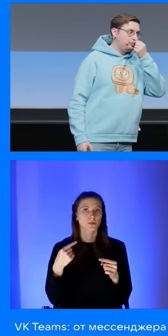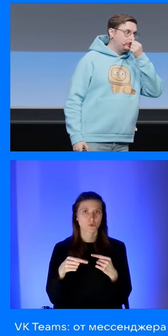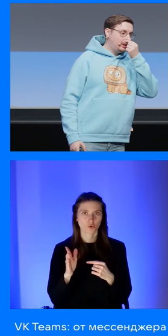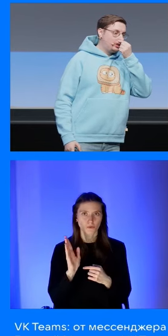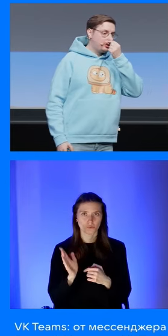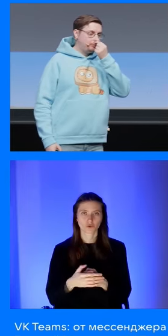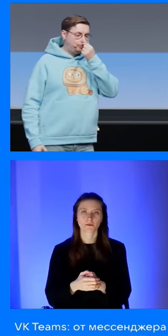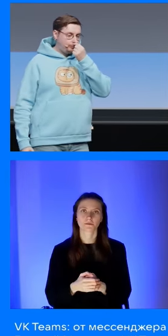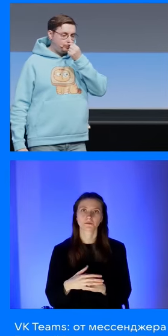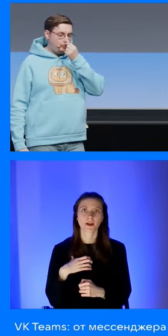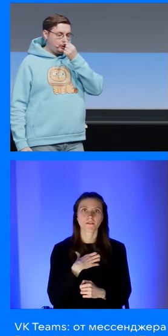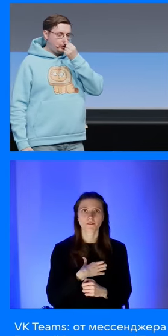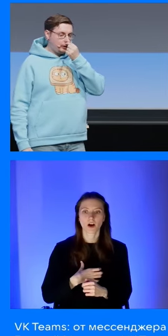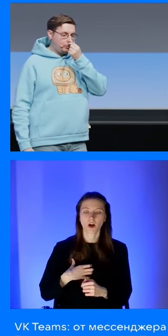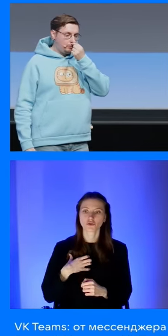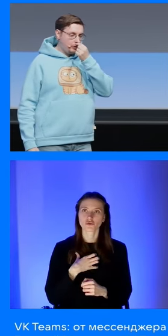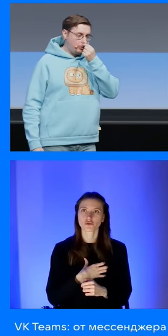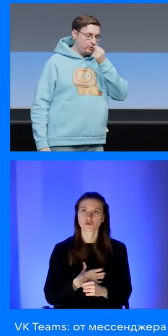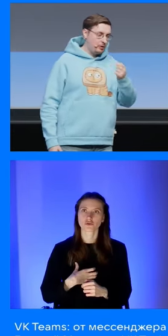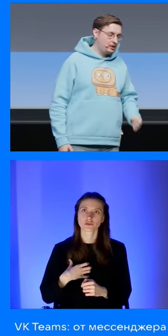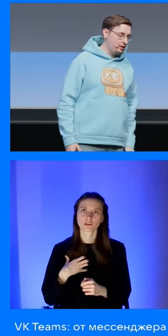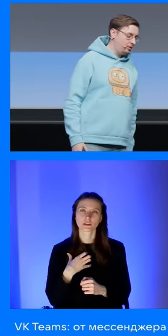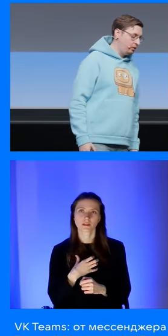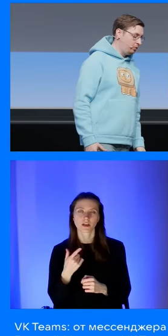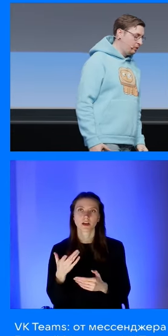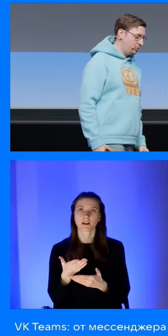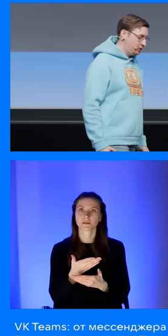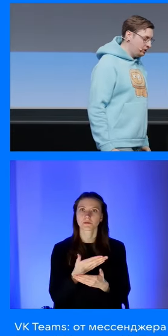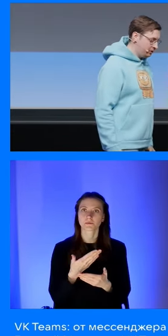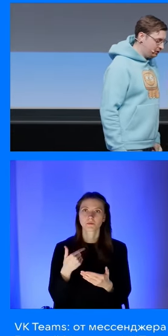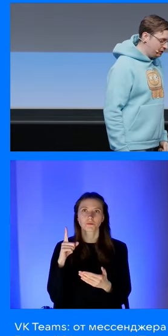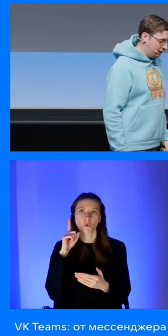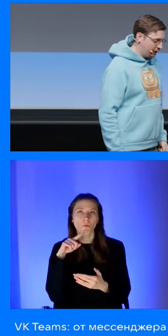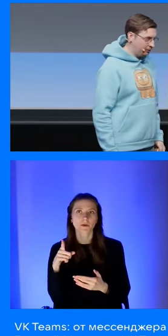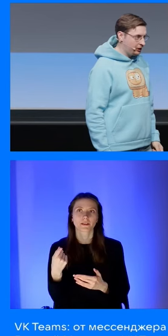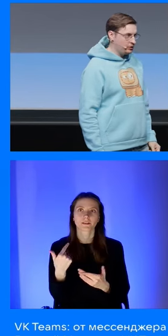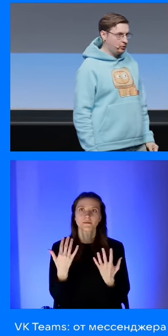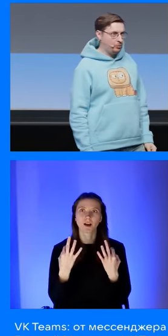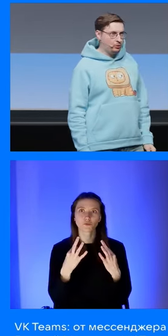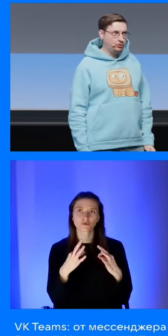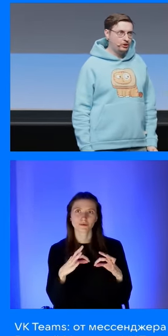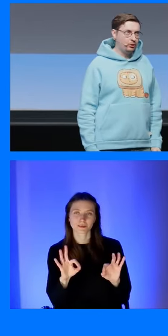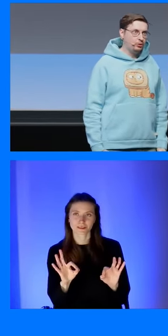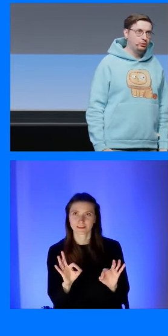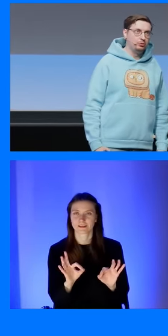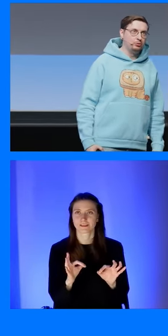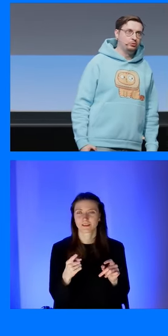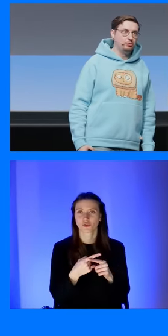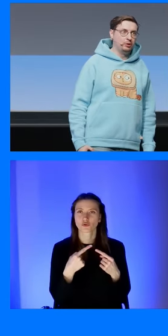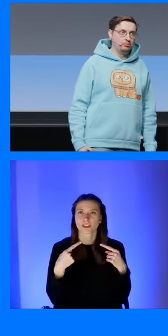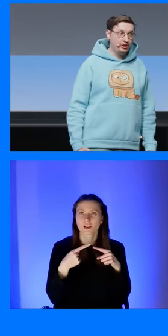Важно также, как мы в свое время с базой, уметь отпустить. Действительно, когда ты вкладываешься в какой-то продукт, в